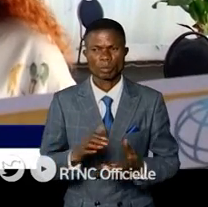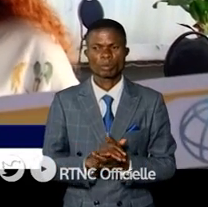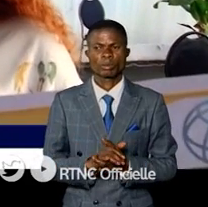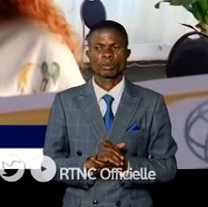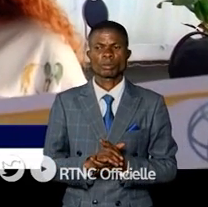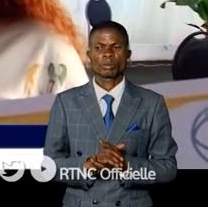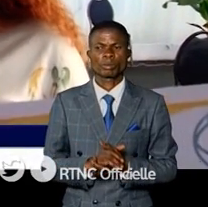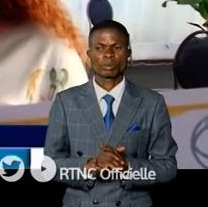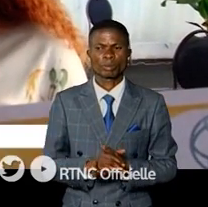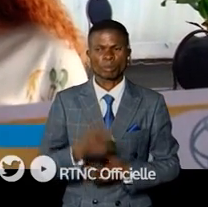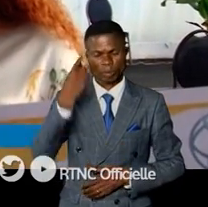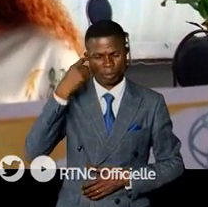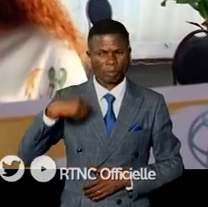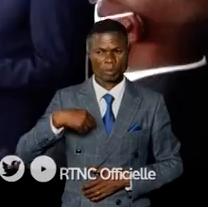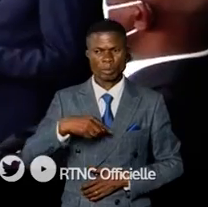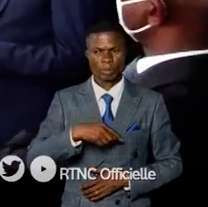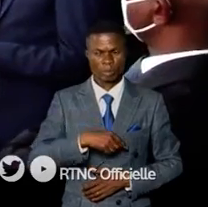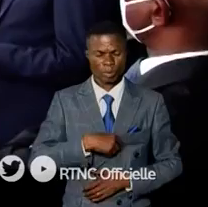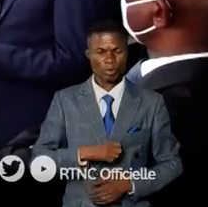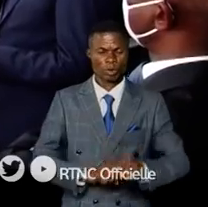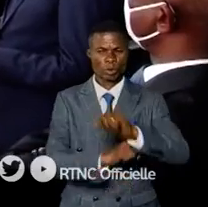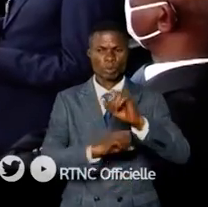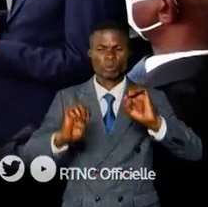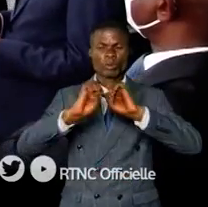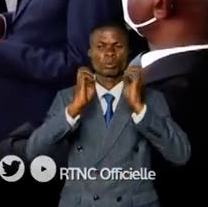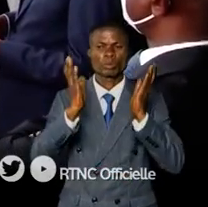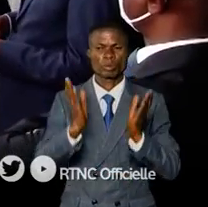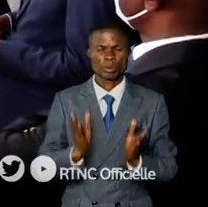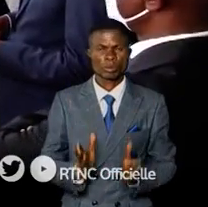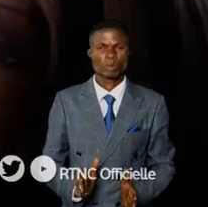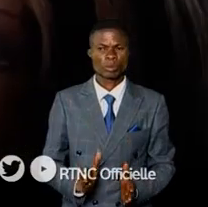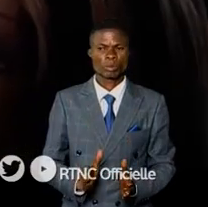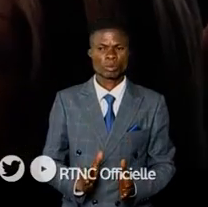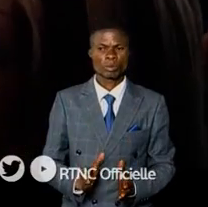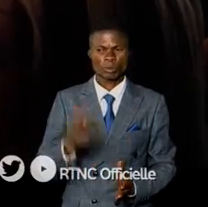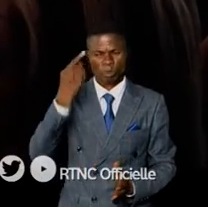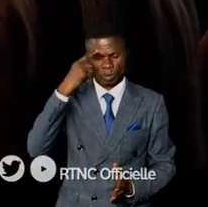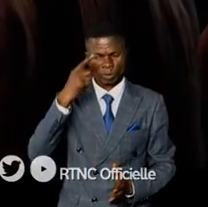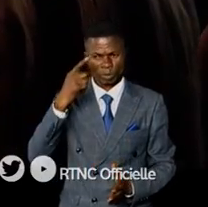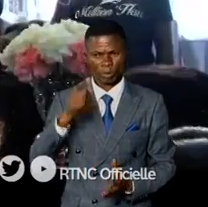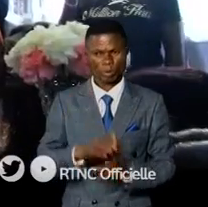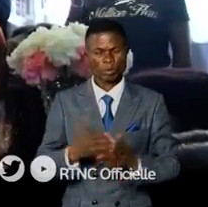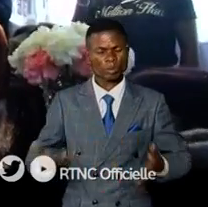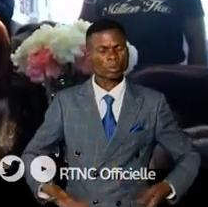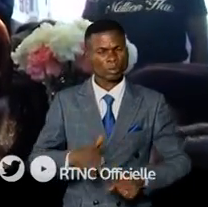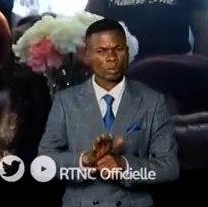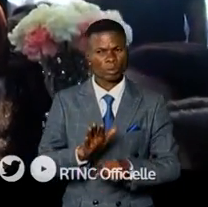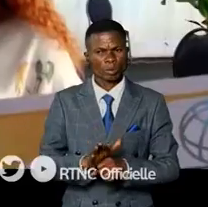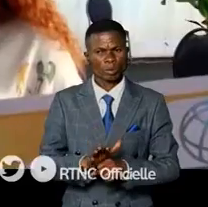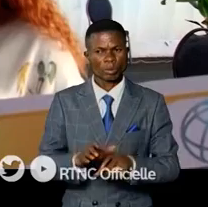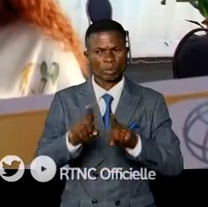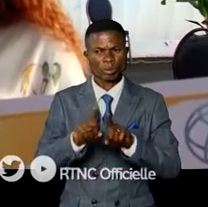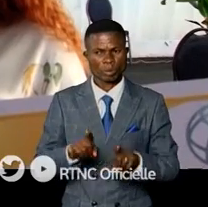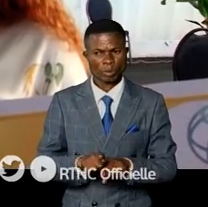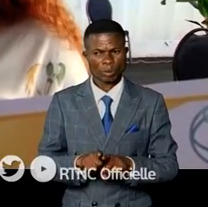prouve qu'on veut soutenir les entrepreneurs, qu'on croit en nous pour booster l'économie, créer de l'emploi, et ça